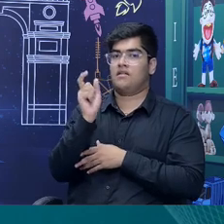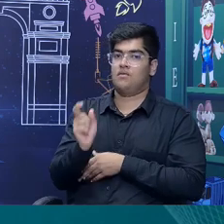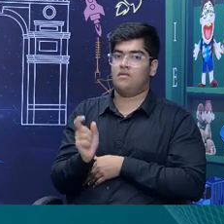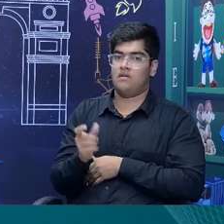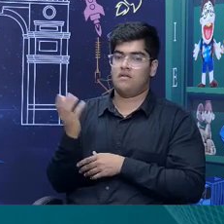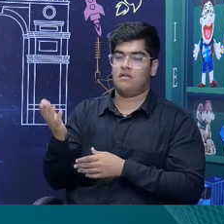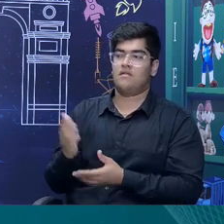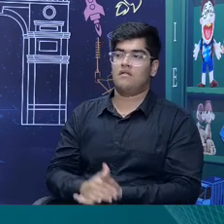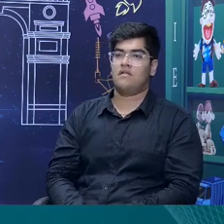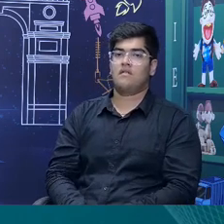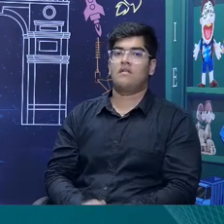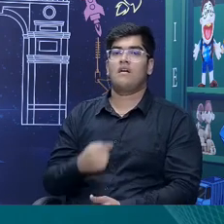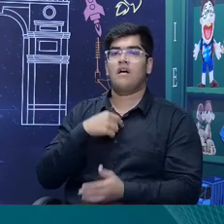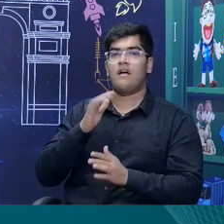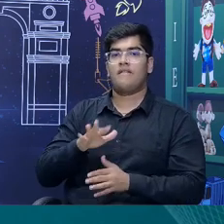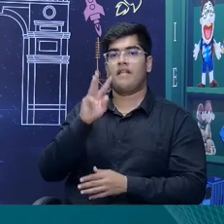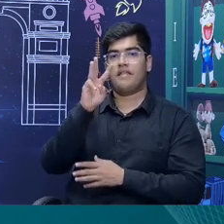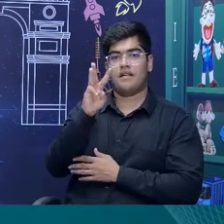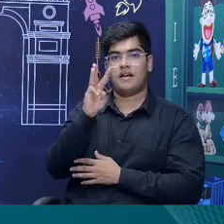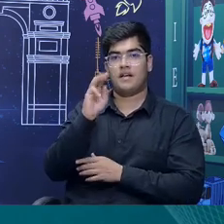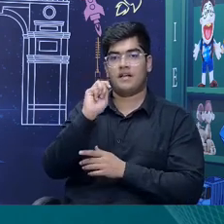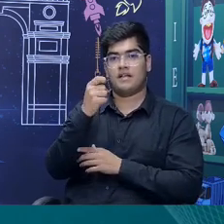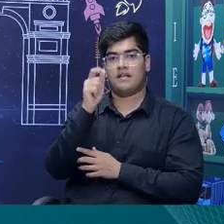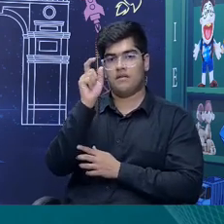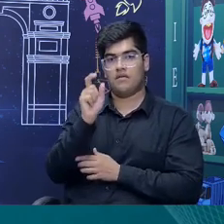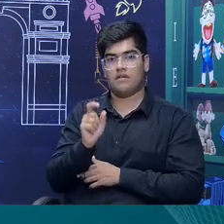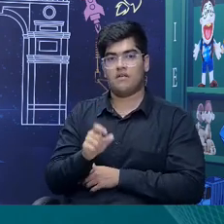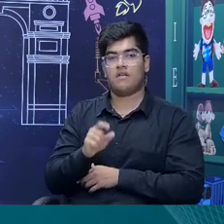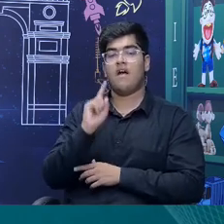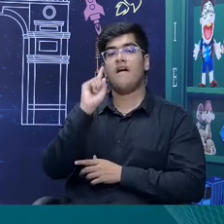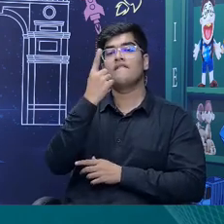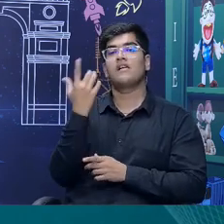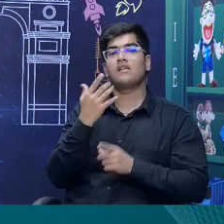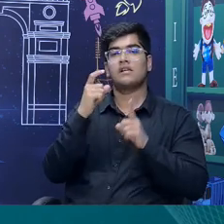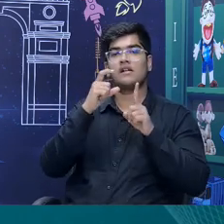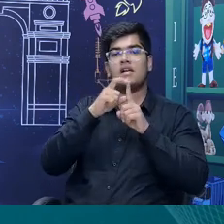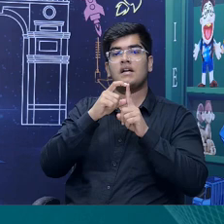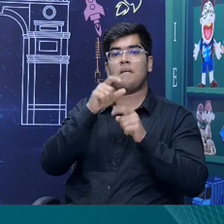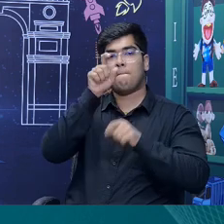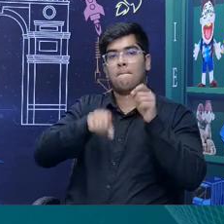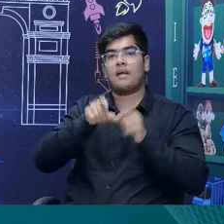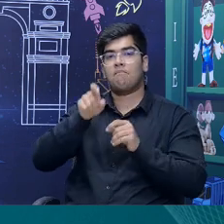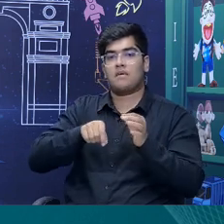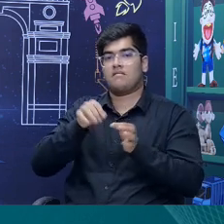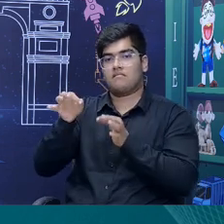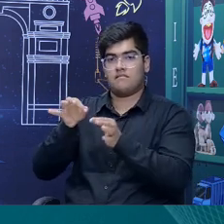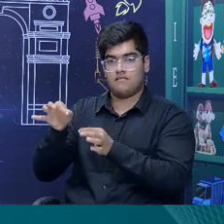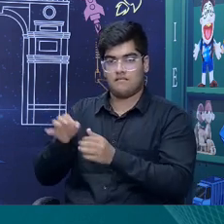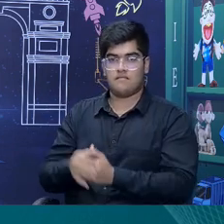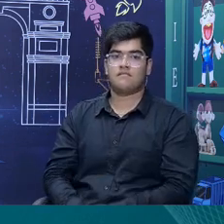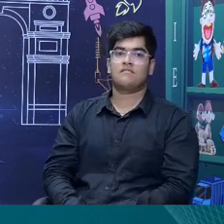आज उसे फिल्म पर डी सेशन हमारा आज का पहले कीबोर्ड है डेमोक्रेसी